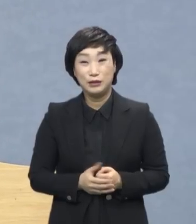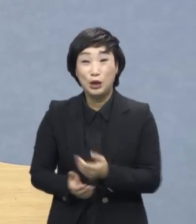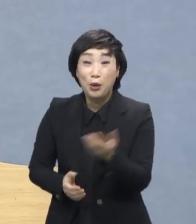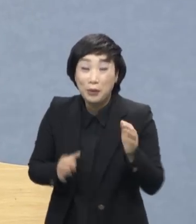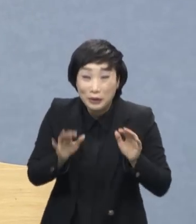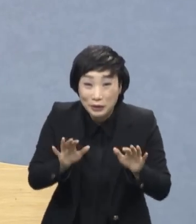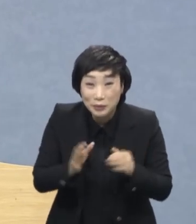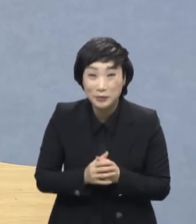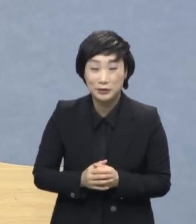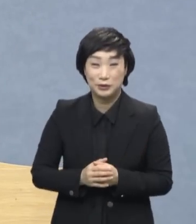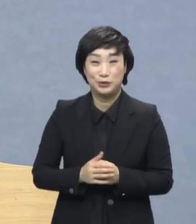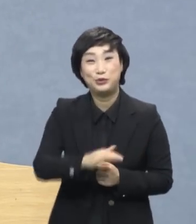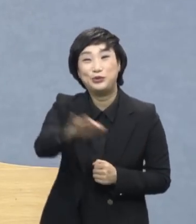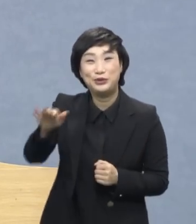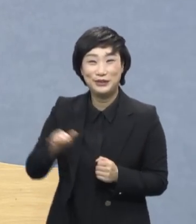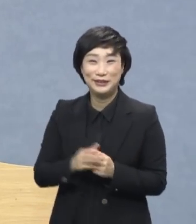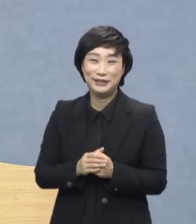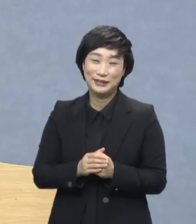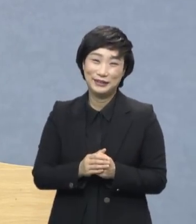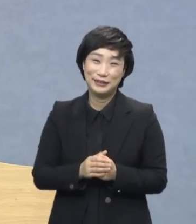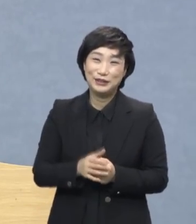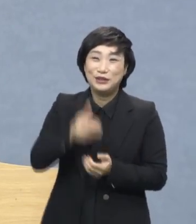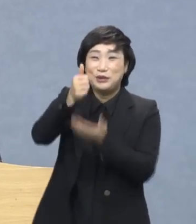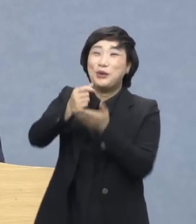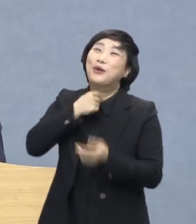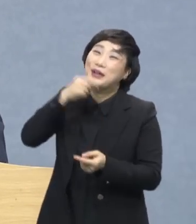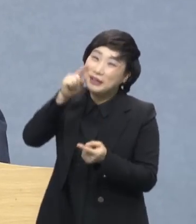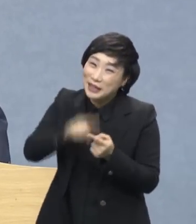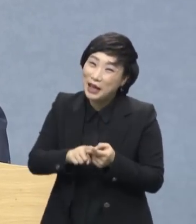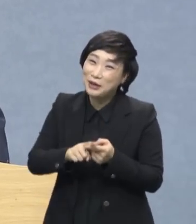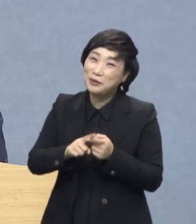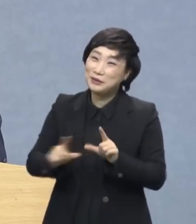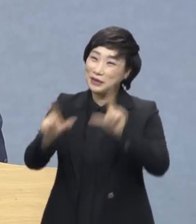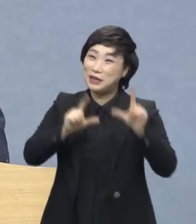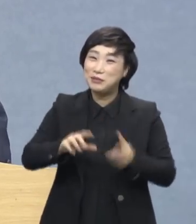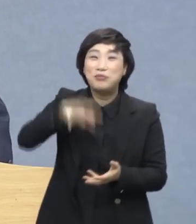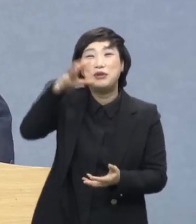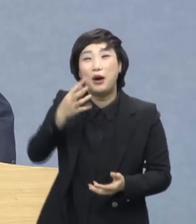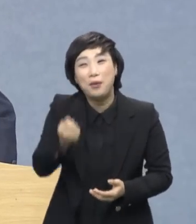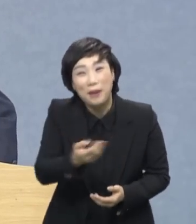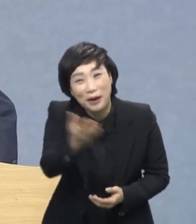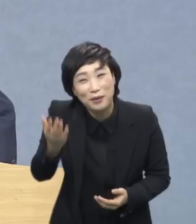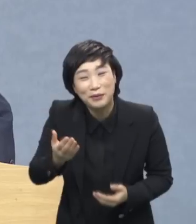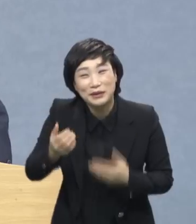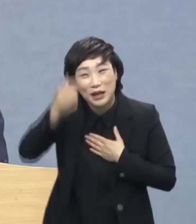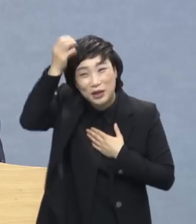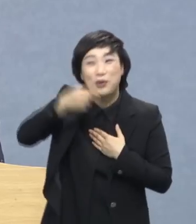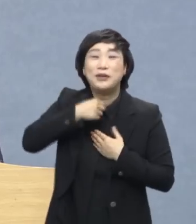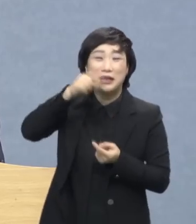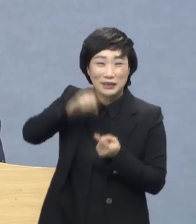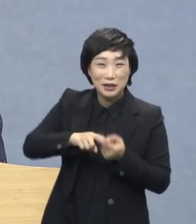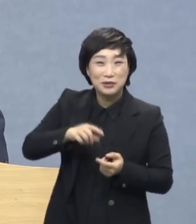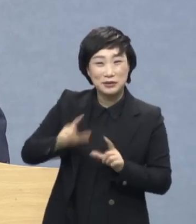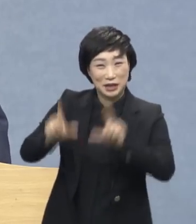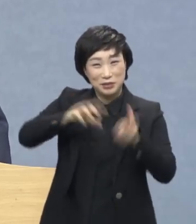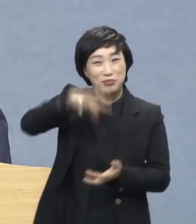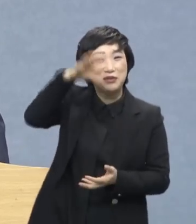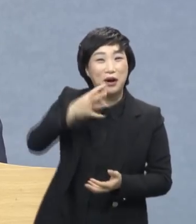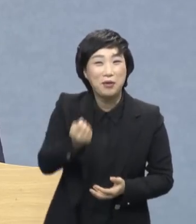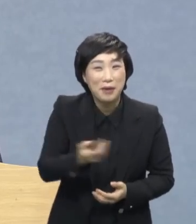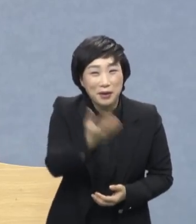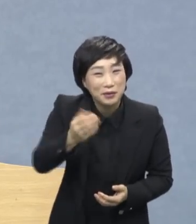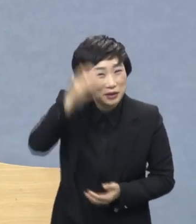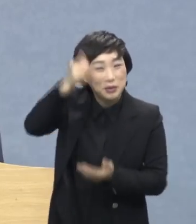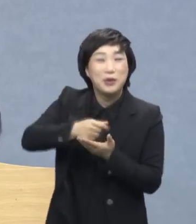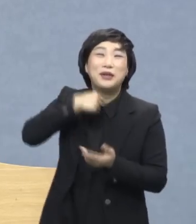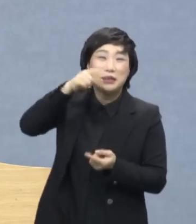그러면 우리는 얼마나 주님 원대로 되기를 바라며 내 영혼의 원대로 되기를 바라며 성령의